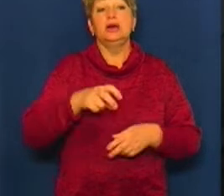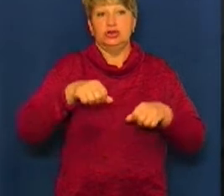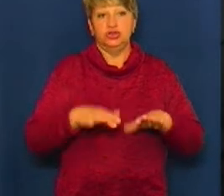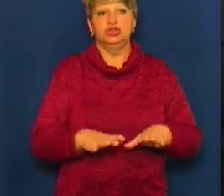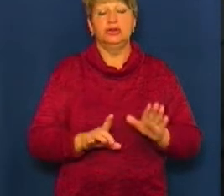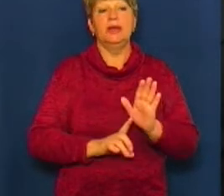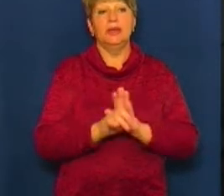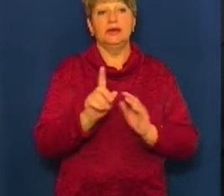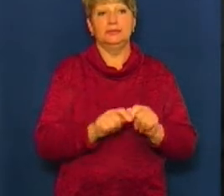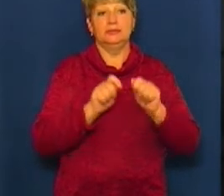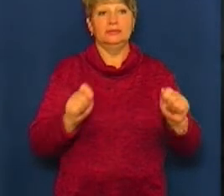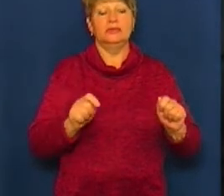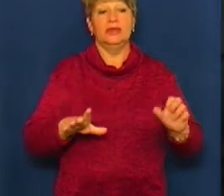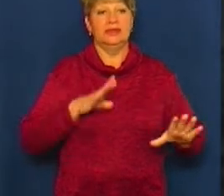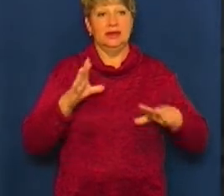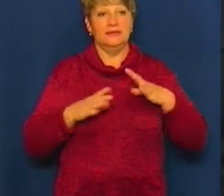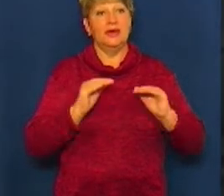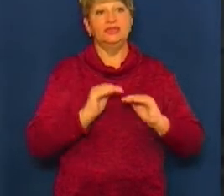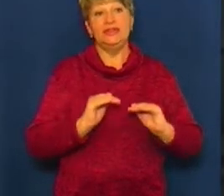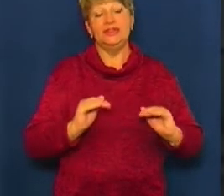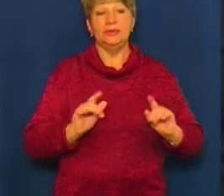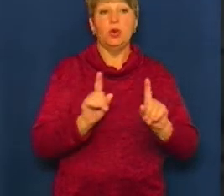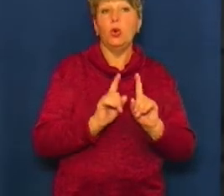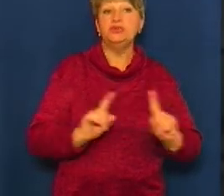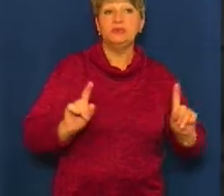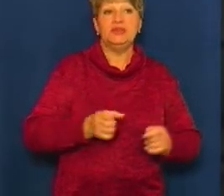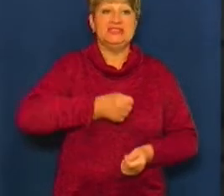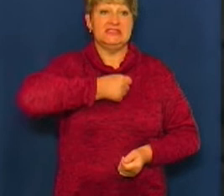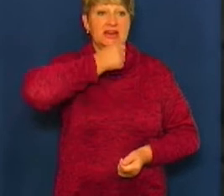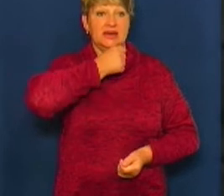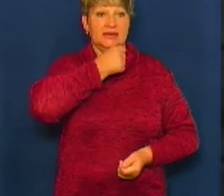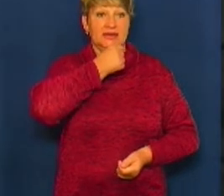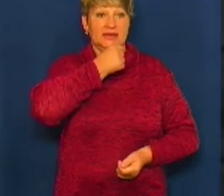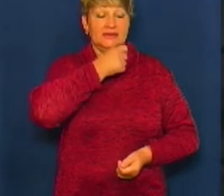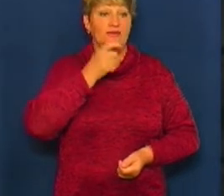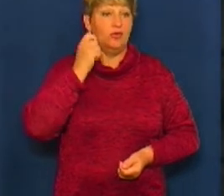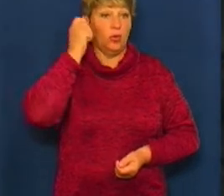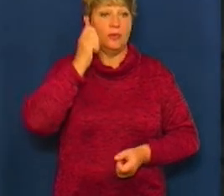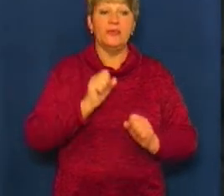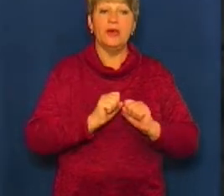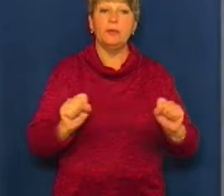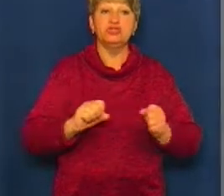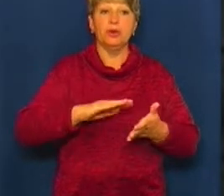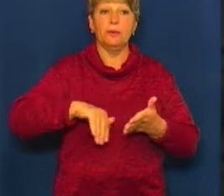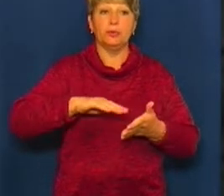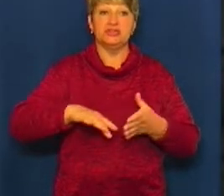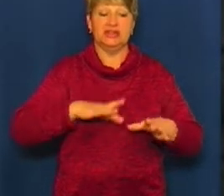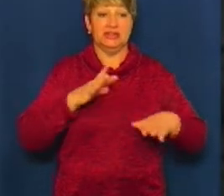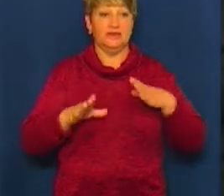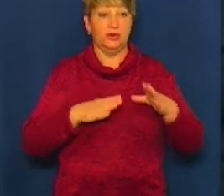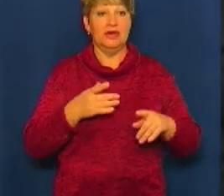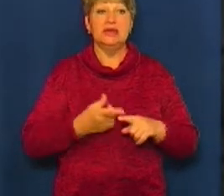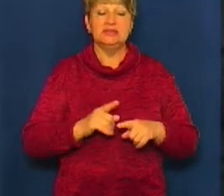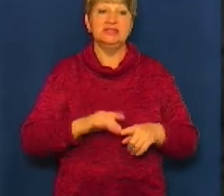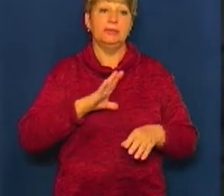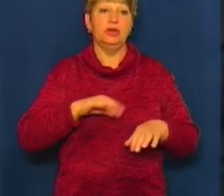тренування, тому що дітям, особливо старшого віку, не можна пропускати тренування. Це було